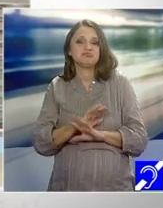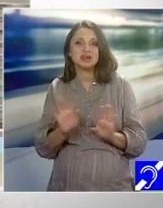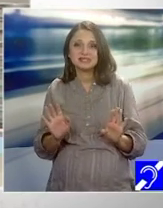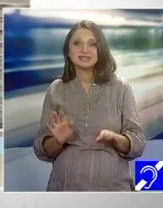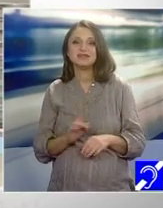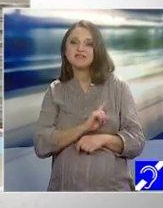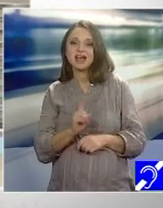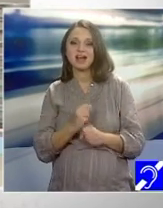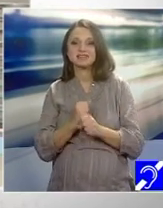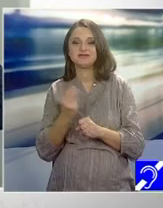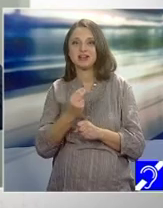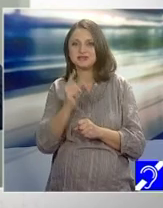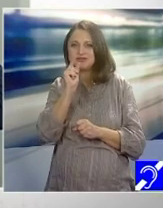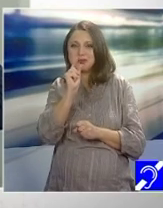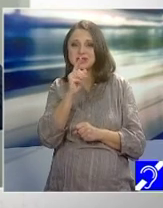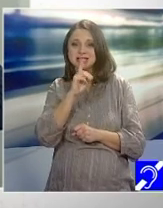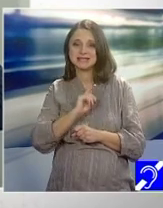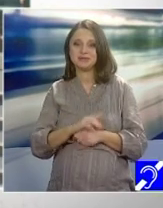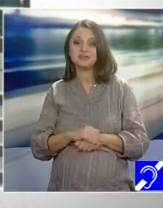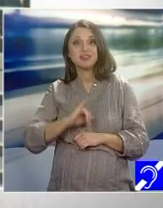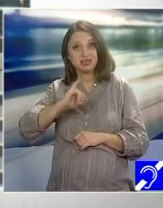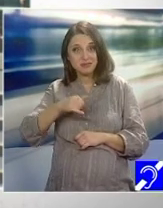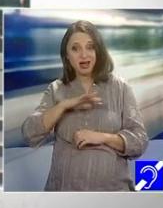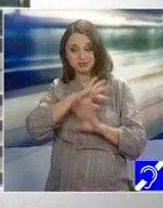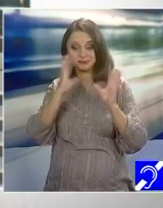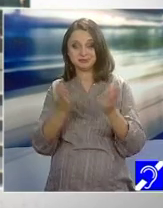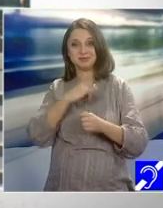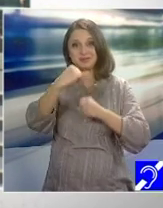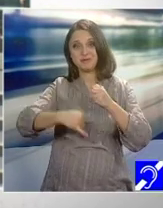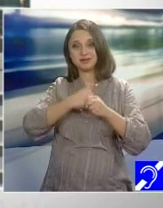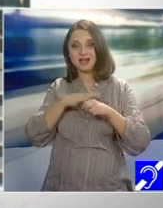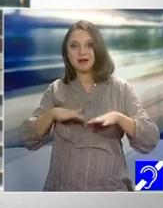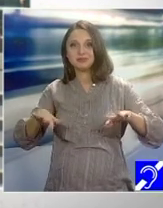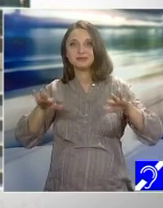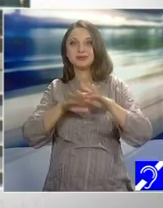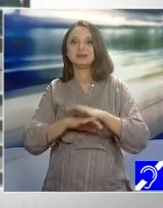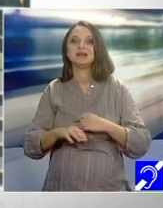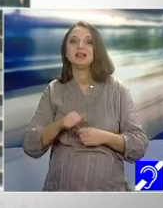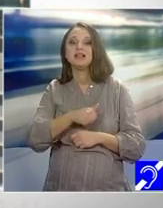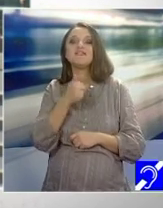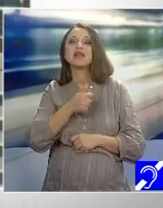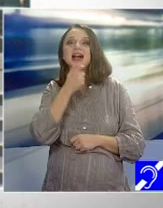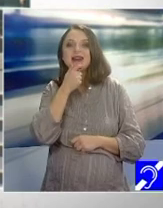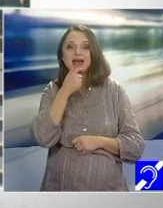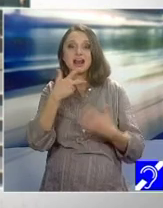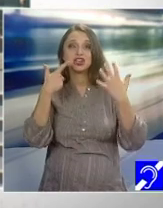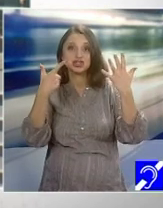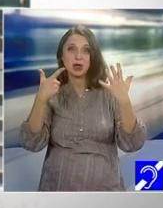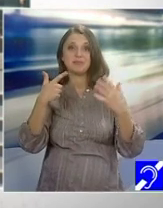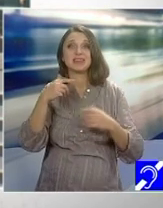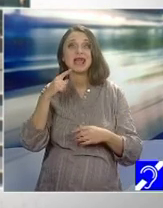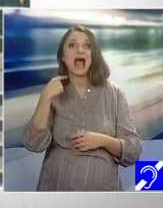mondial. Și s-a întâmplat. Da, s-a întâmplat și vrem să o ducem cât mai sus. În fiecare an, pe 7 august, este chiar acest Smile Day.